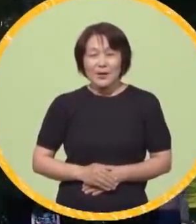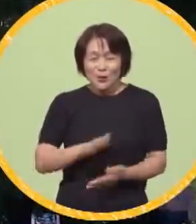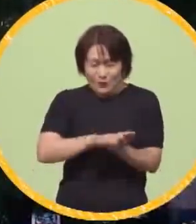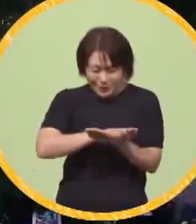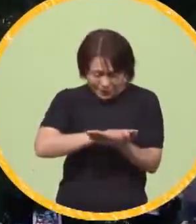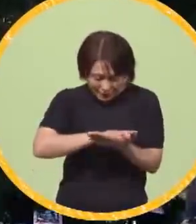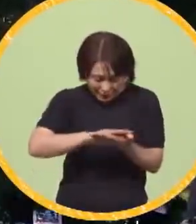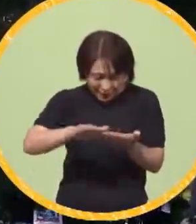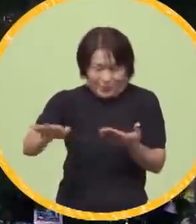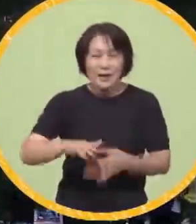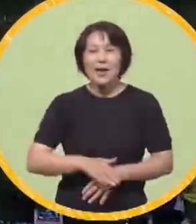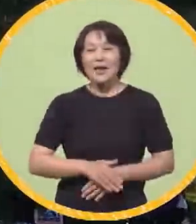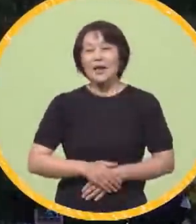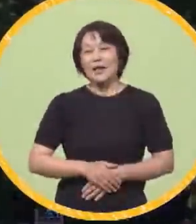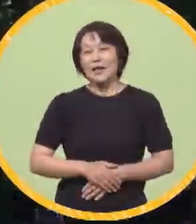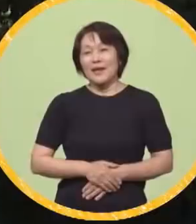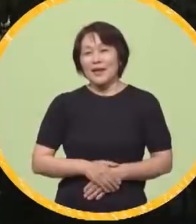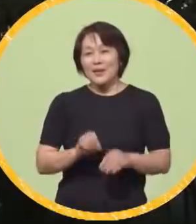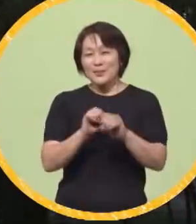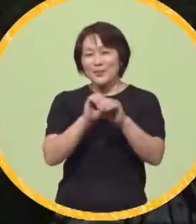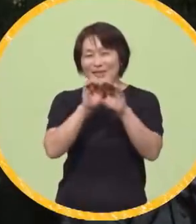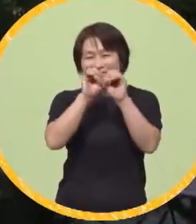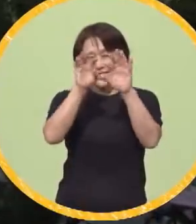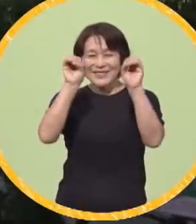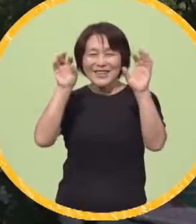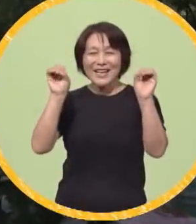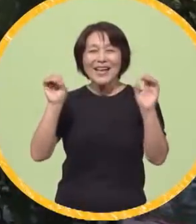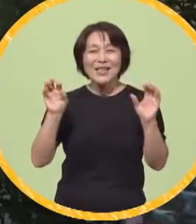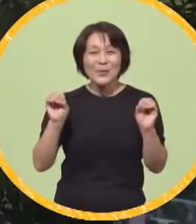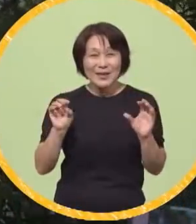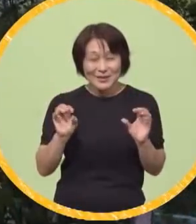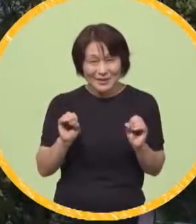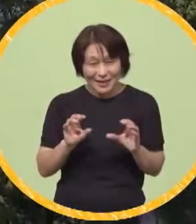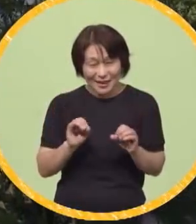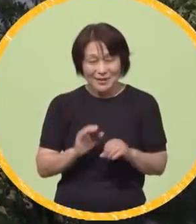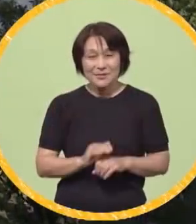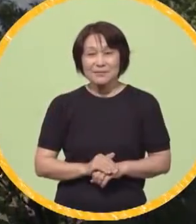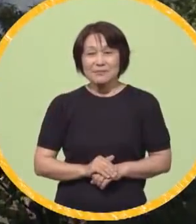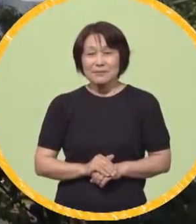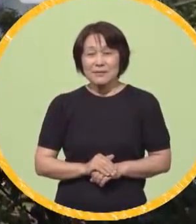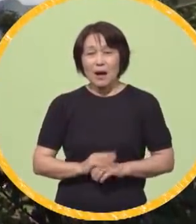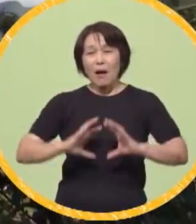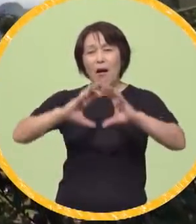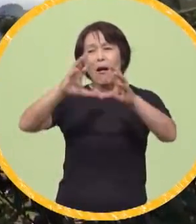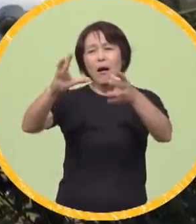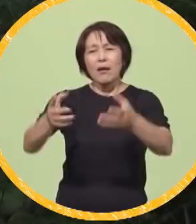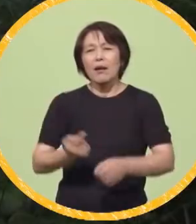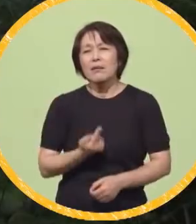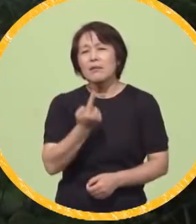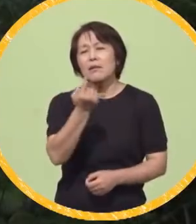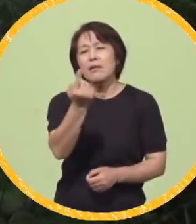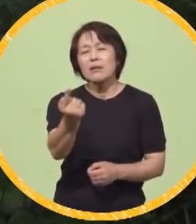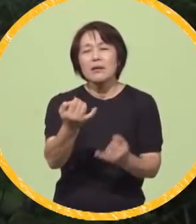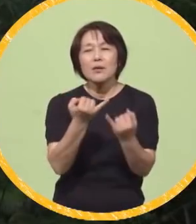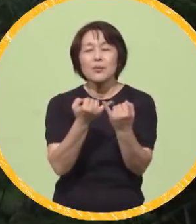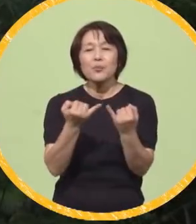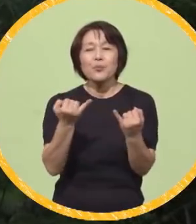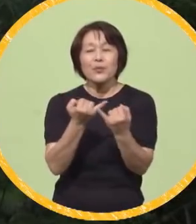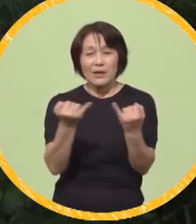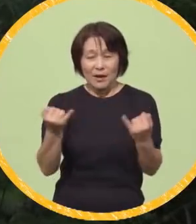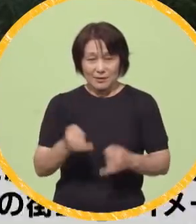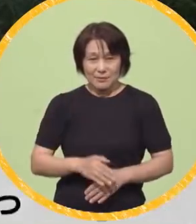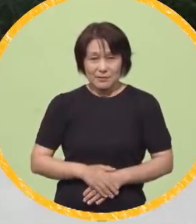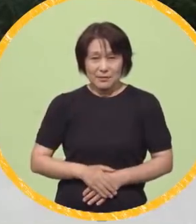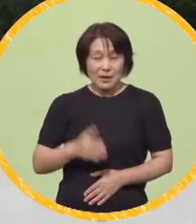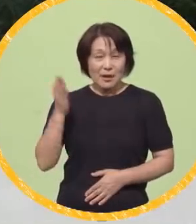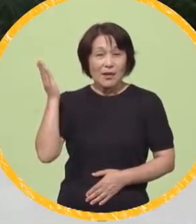麗、めっちゃくちゃ輝いてますね。すごい、海外に来たみたい。 仙石原